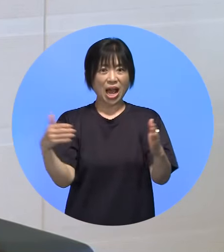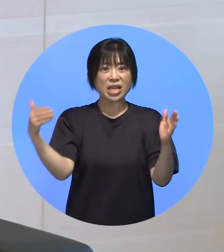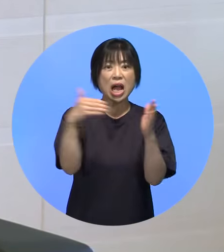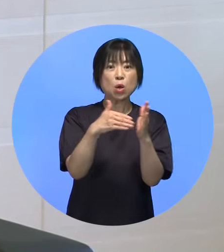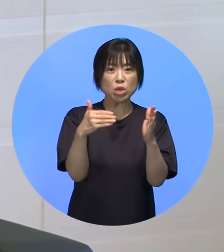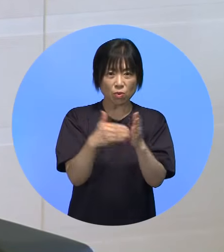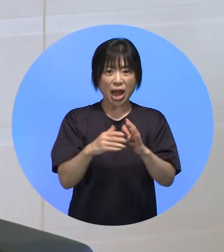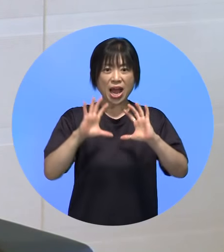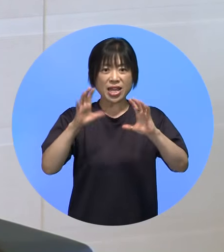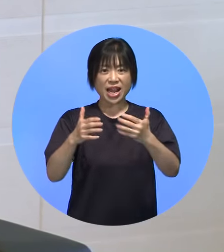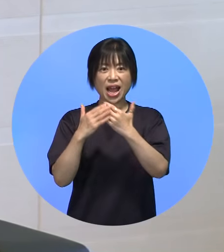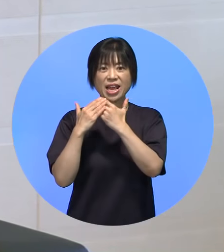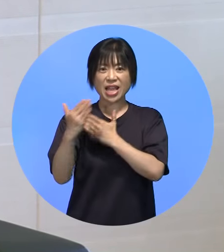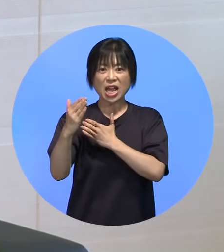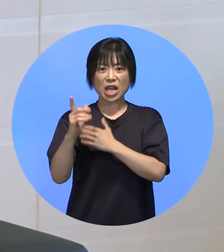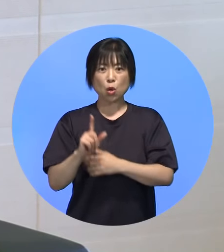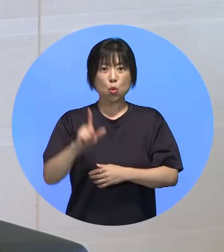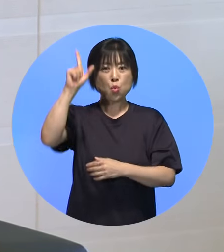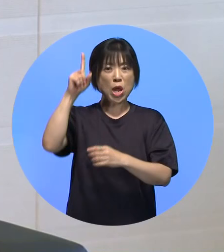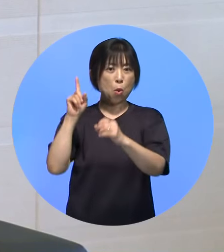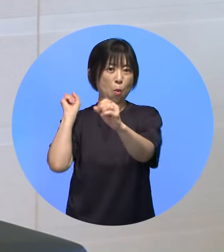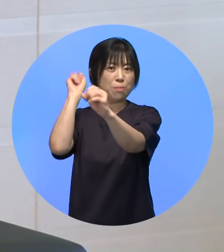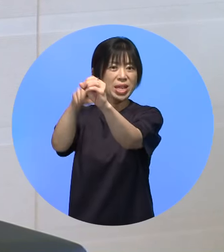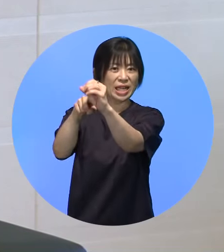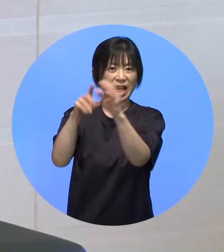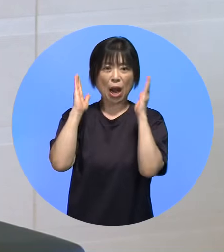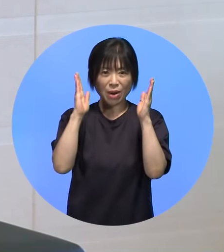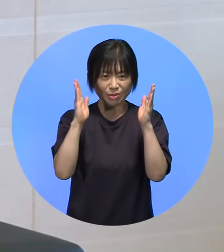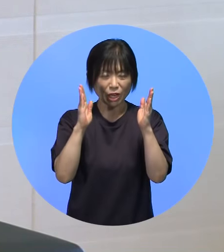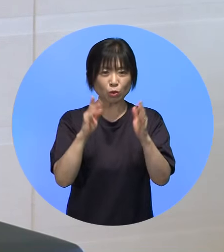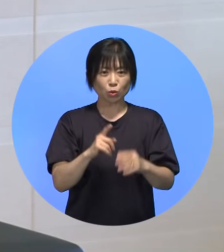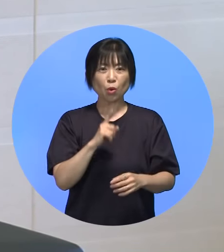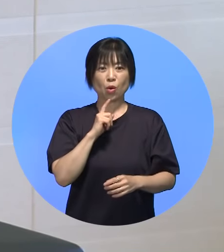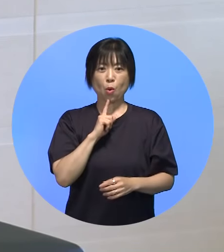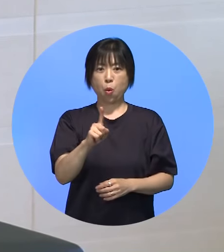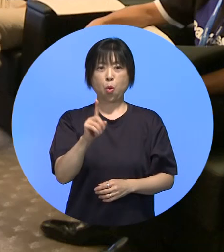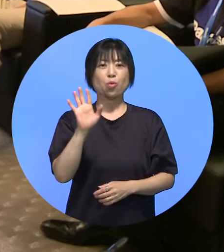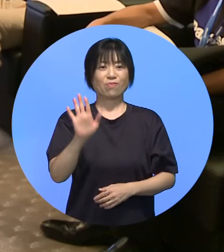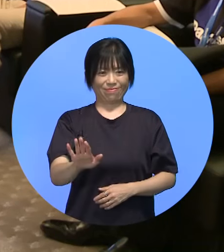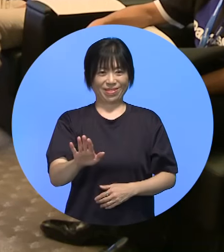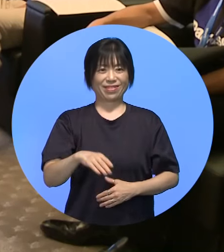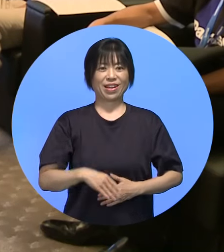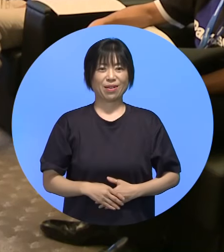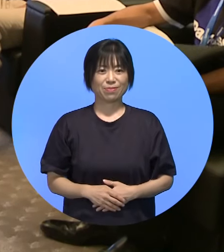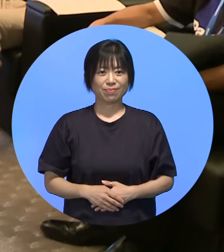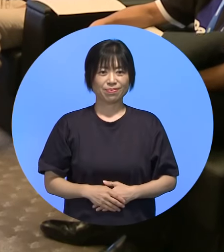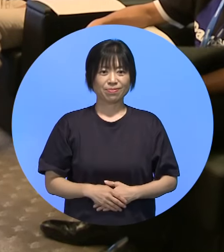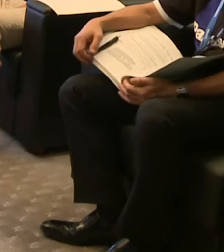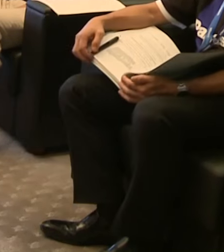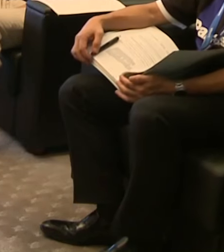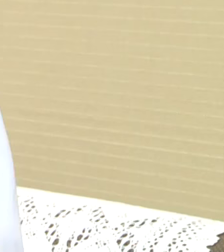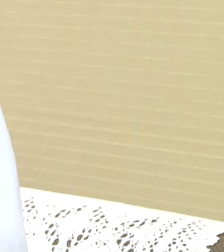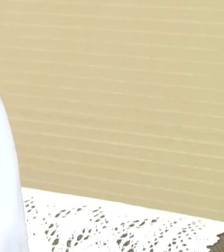世界大会では上位入賞を目指して頑張りますと抱負を述べました